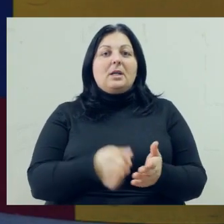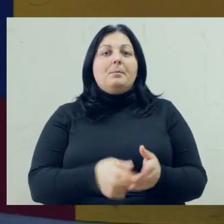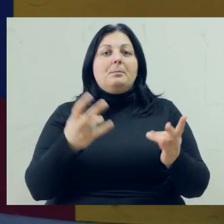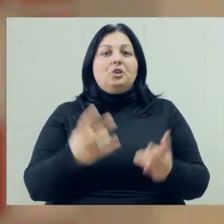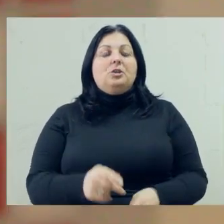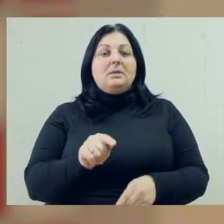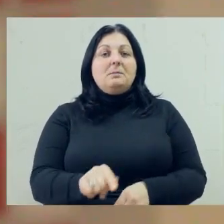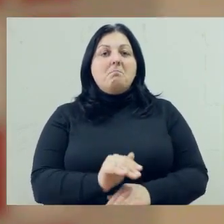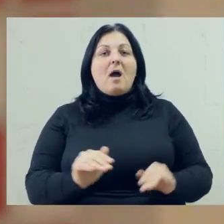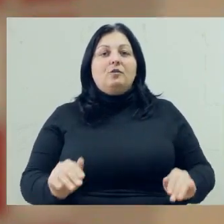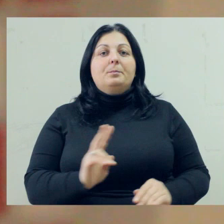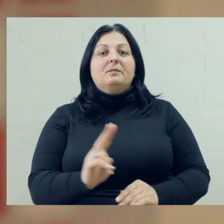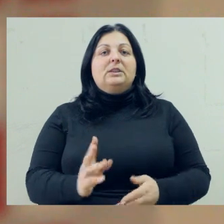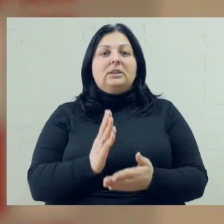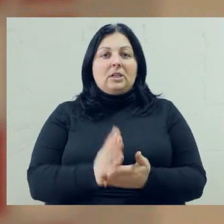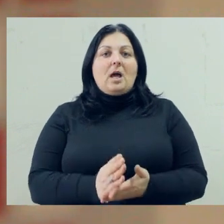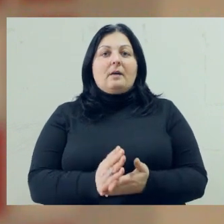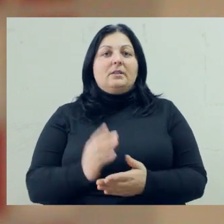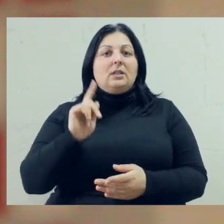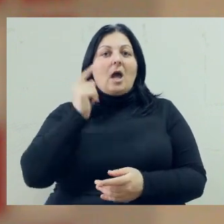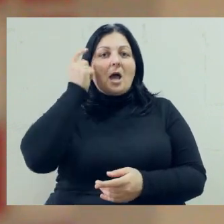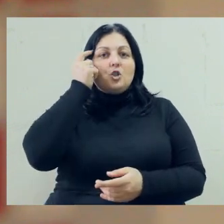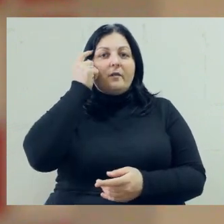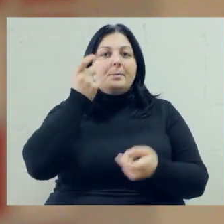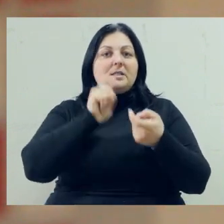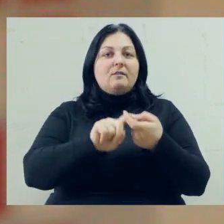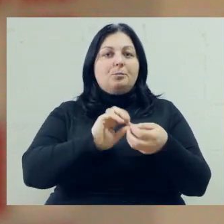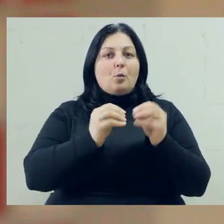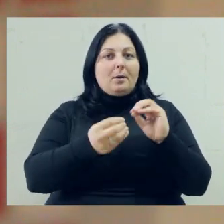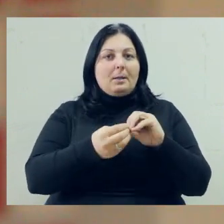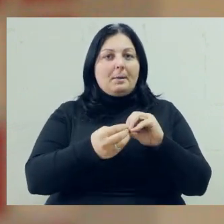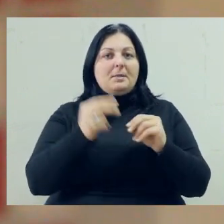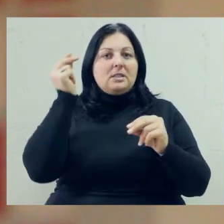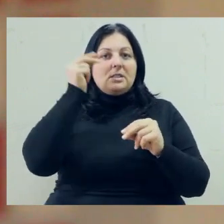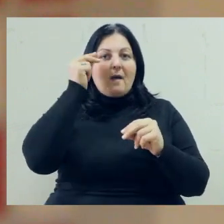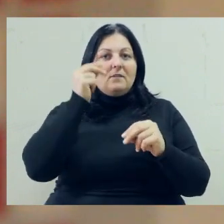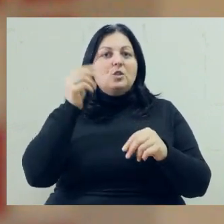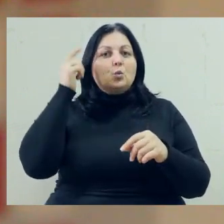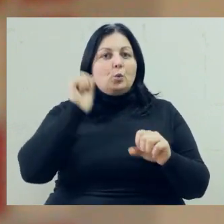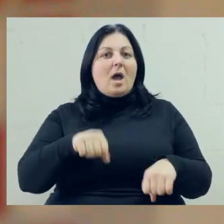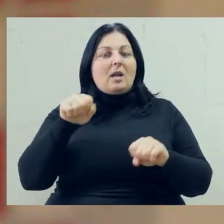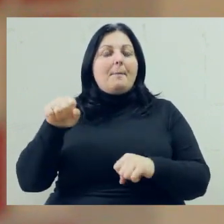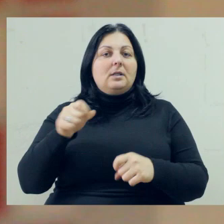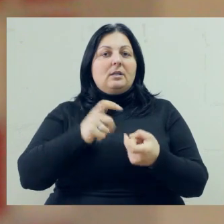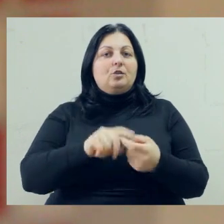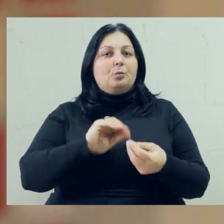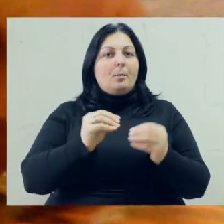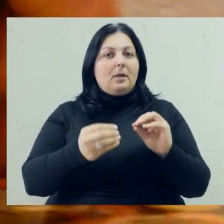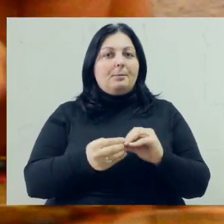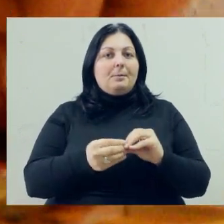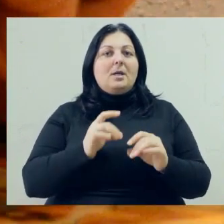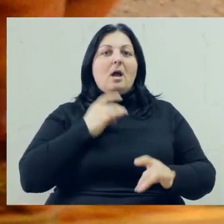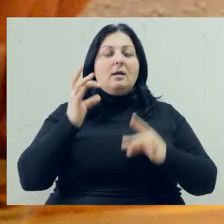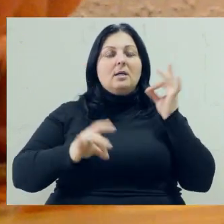magram dakhmareba ch'irdeba tim bavshebs, romeltats aqt. Azrunebastan dakavshirebuli problemebi. Stavlis unareptan dakavshirebuli